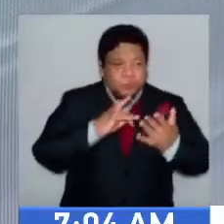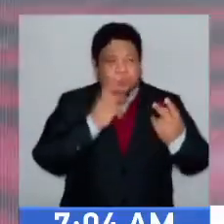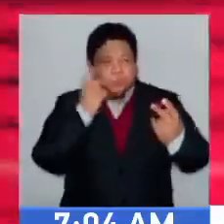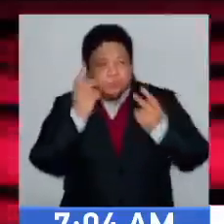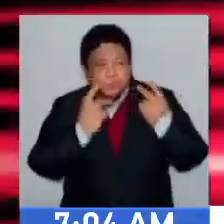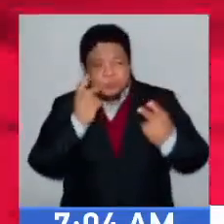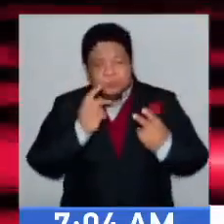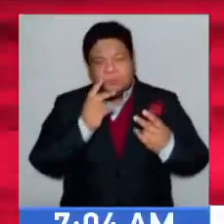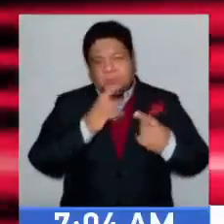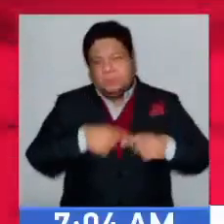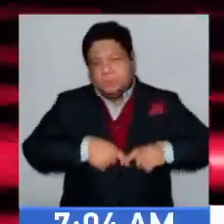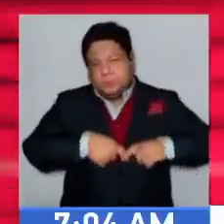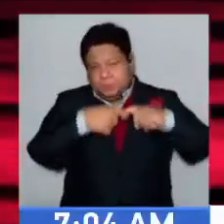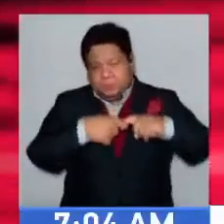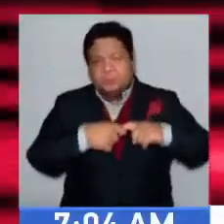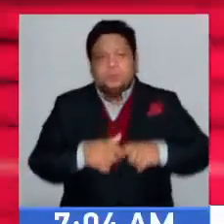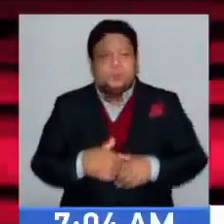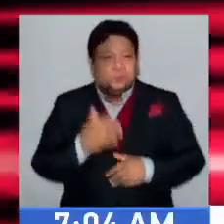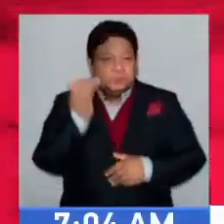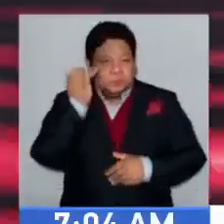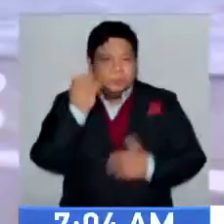Cruz. Ian!